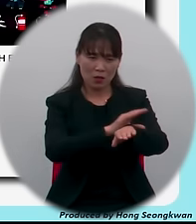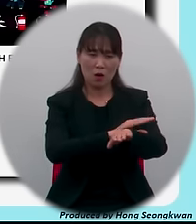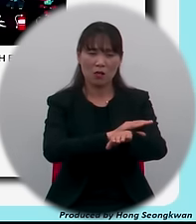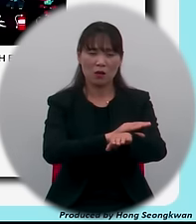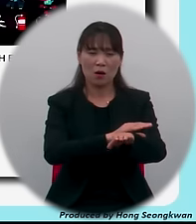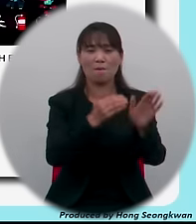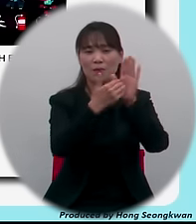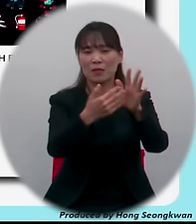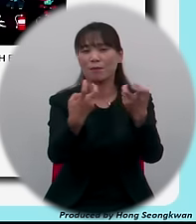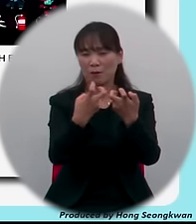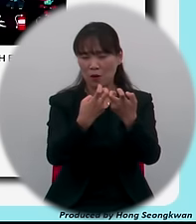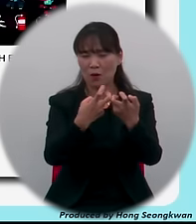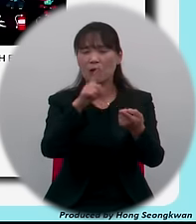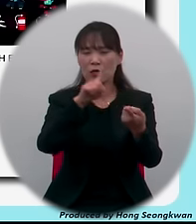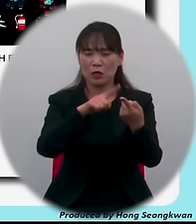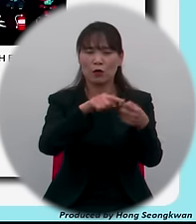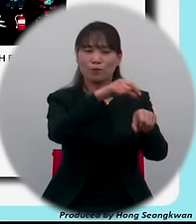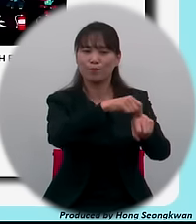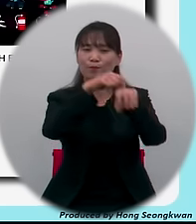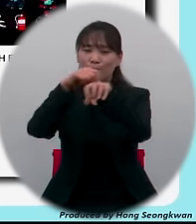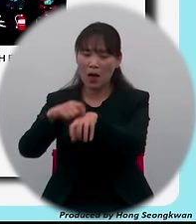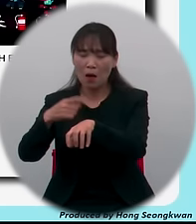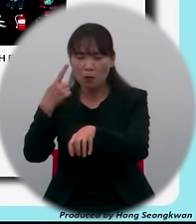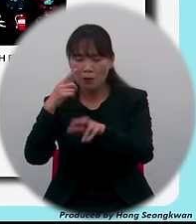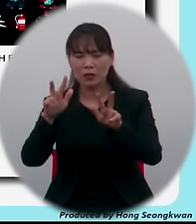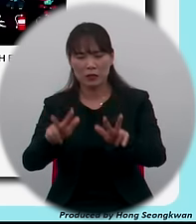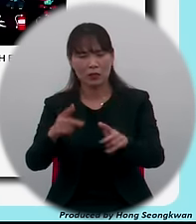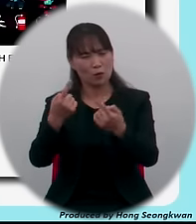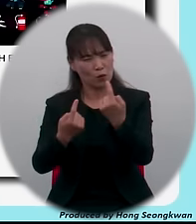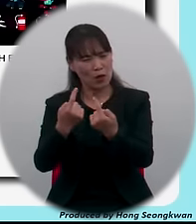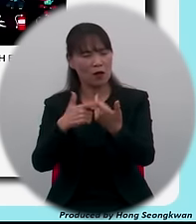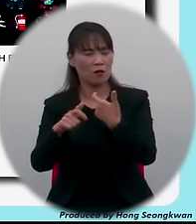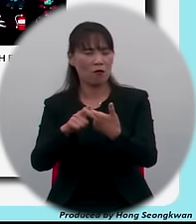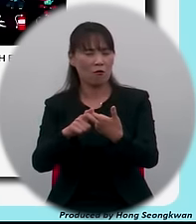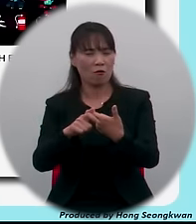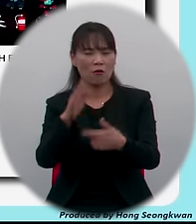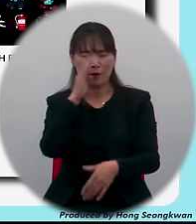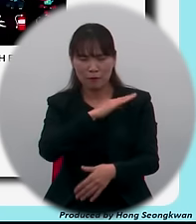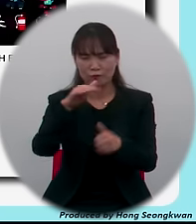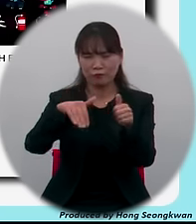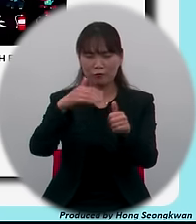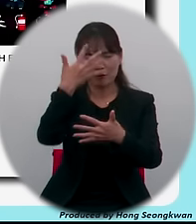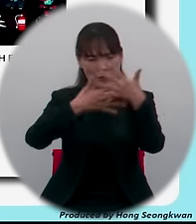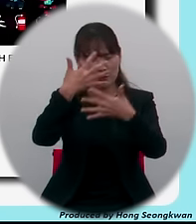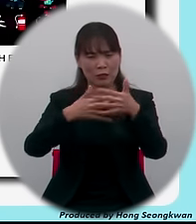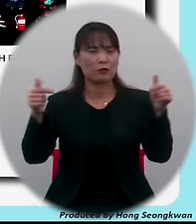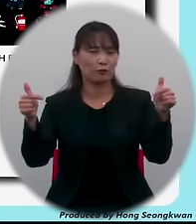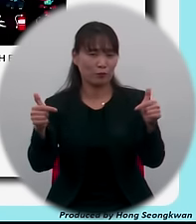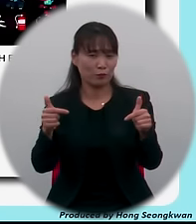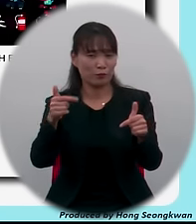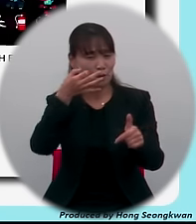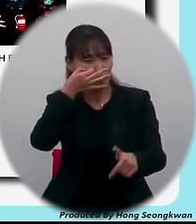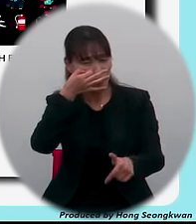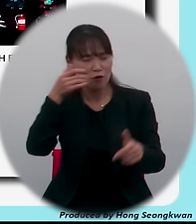그다음에 pc's 차단하는 방법들 그대로 적용해 보시면은 지금보다 획기적으로 유예한 쇼츠에 노출될 확률들을